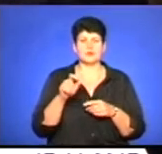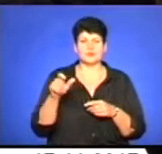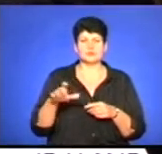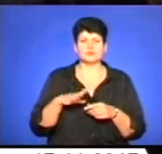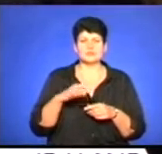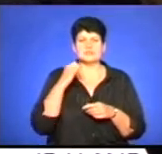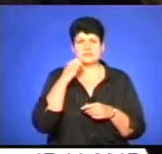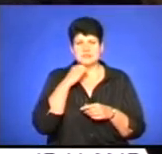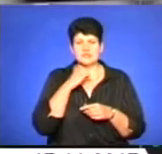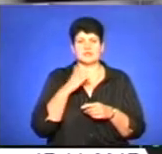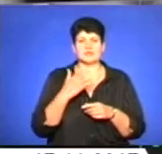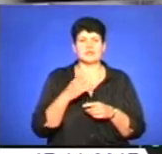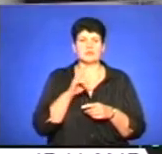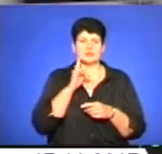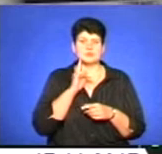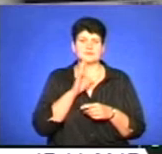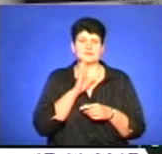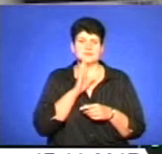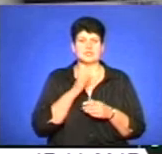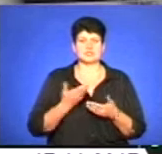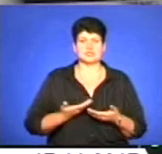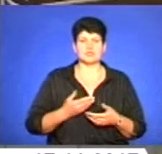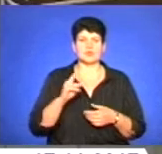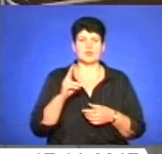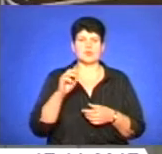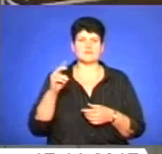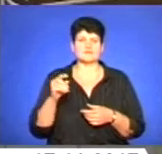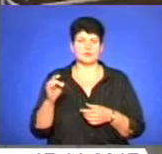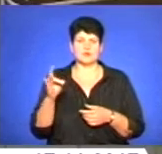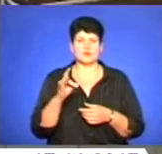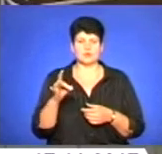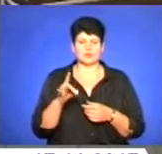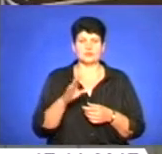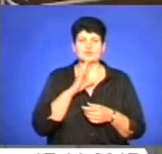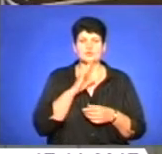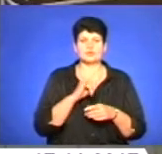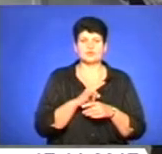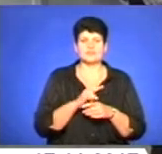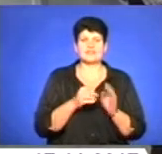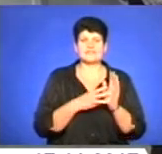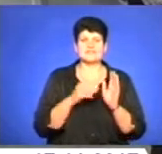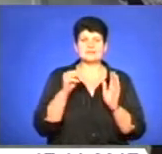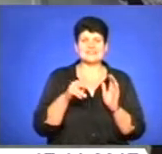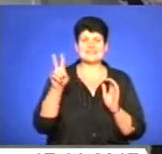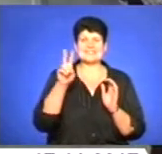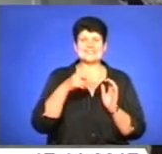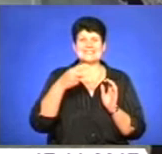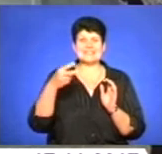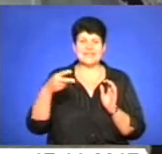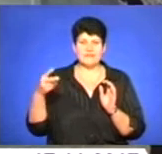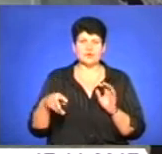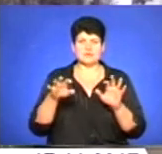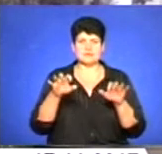літні люди, але й молода тернополянка та жителька Козівського району. У цьому випадку жінок обдурили на 8 тисяч євро та поцупили